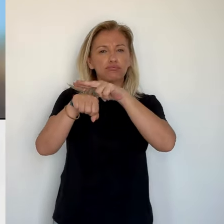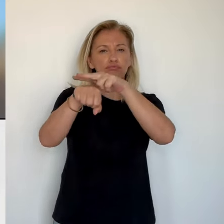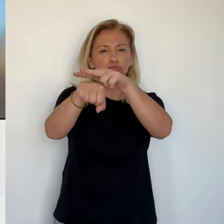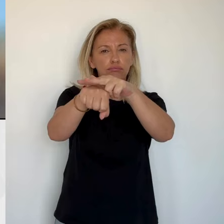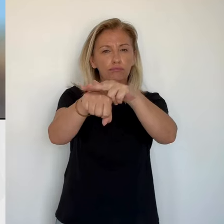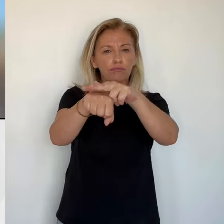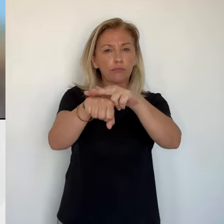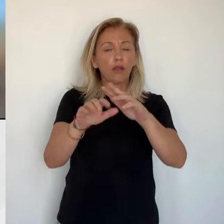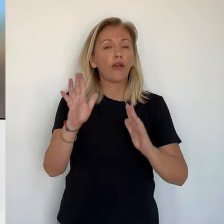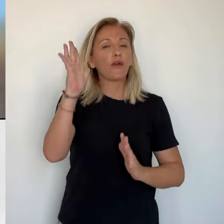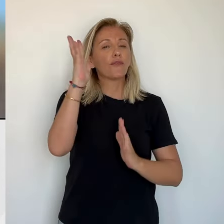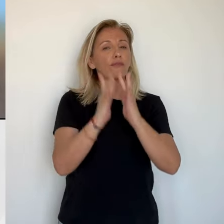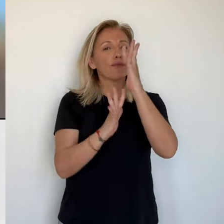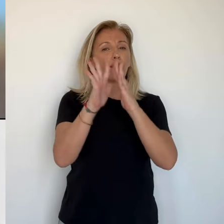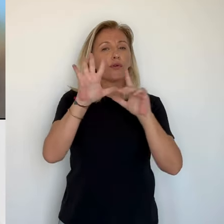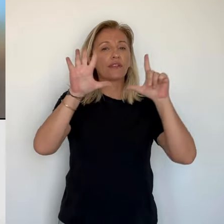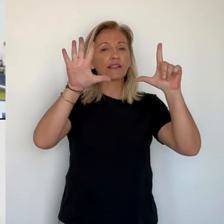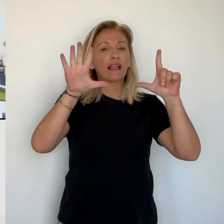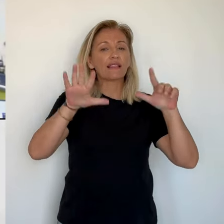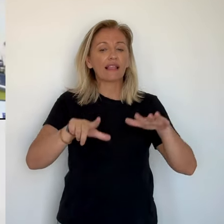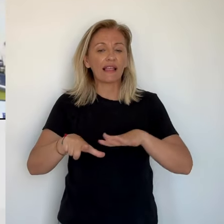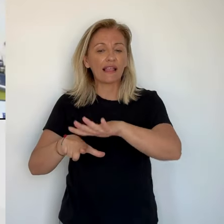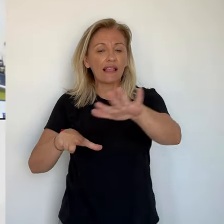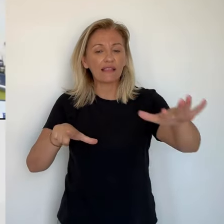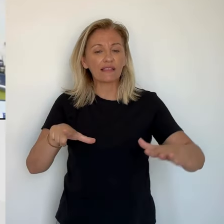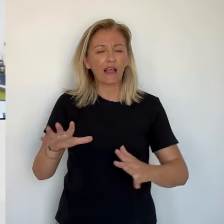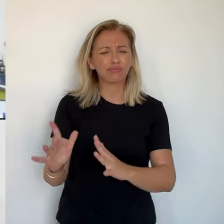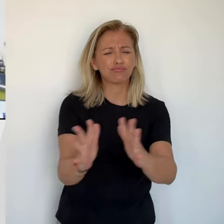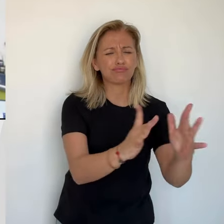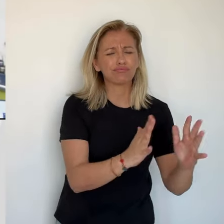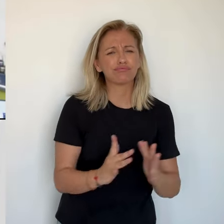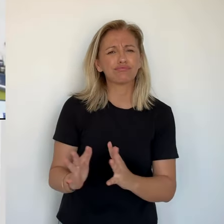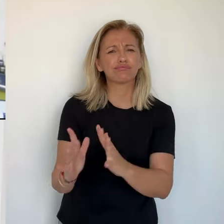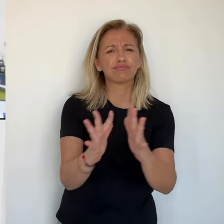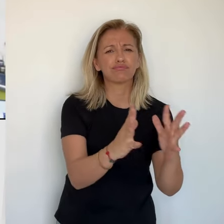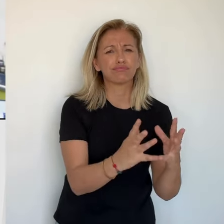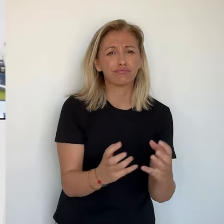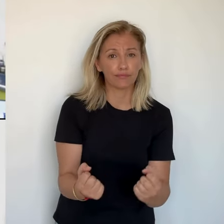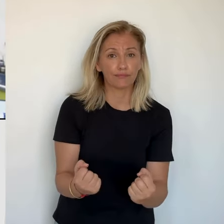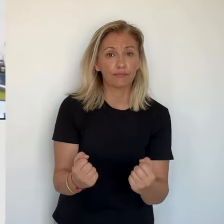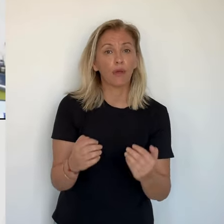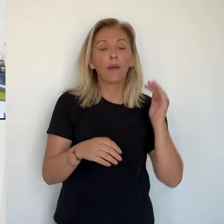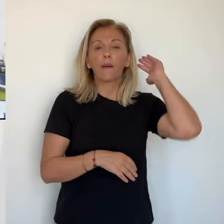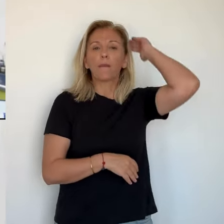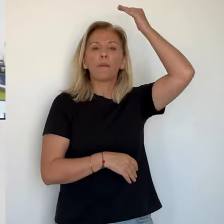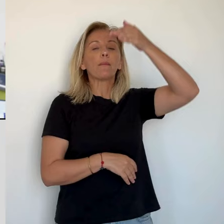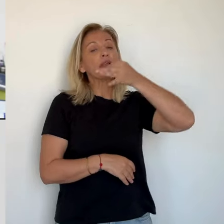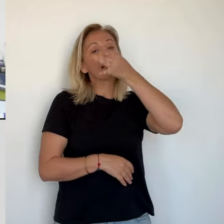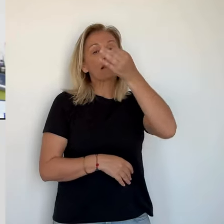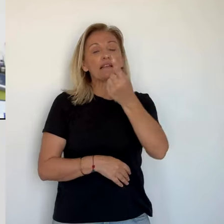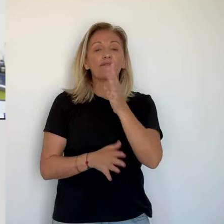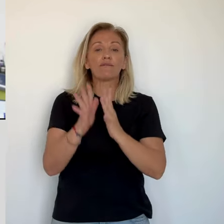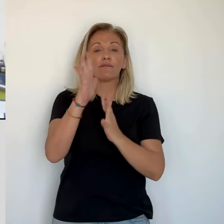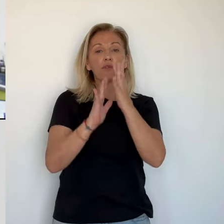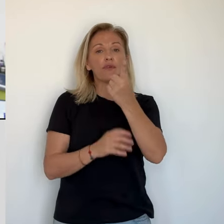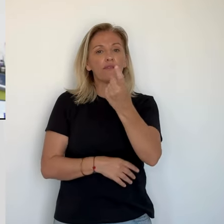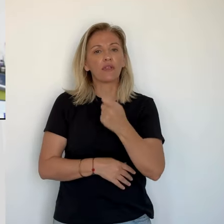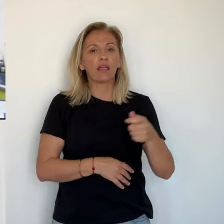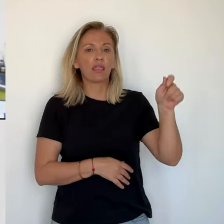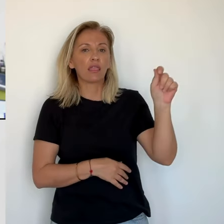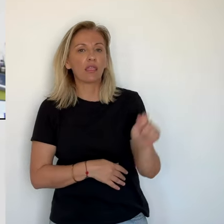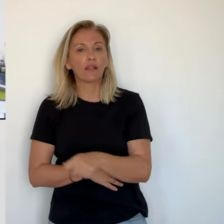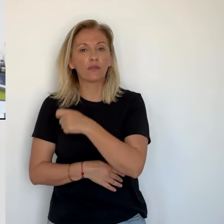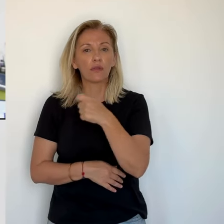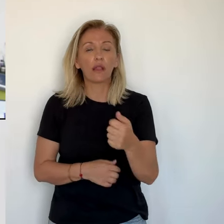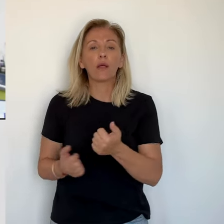d'origine naturelle. Écoutez. La difficulté des lieux, c'est que les camions n'y arrivent pas. Donc, toutes les personnes qui sont engagées